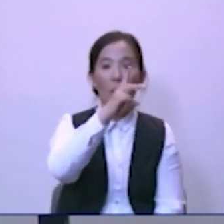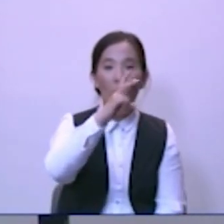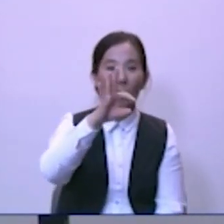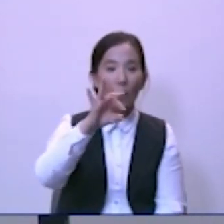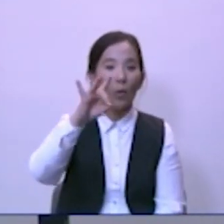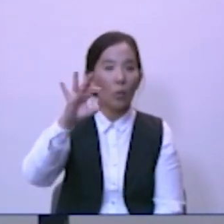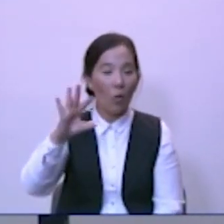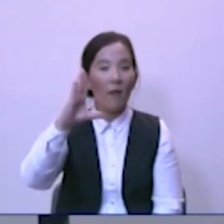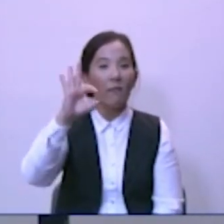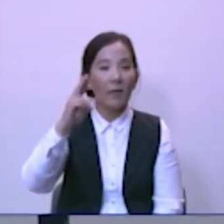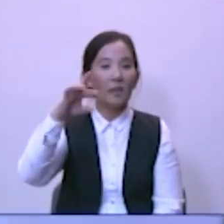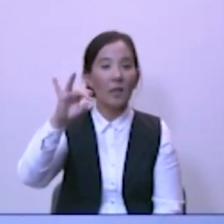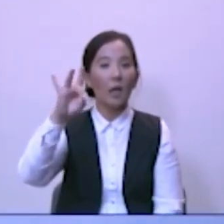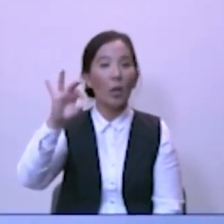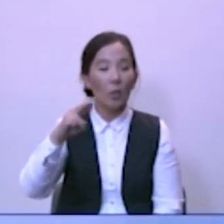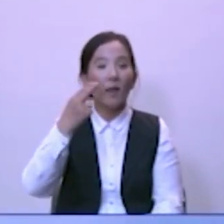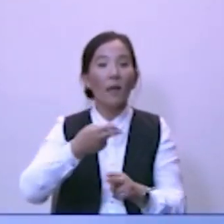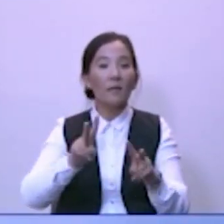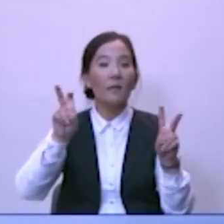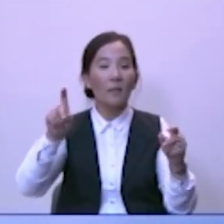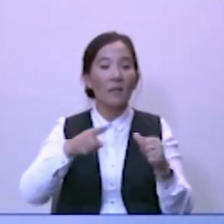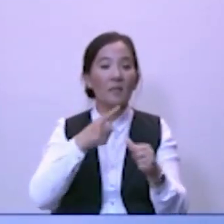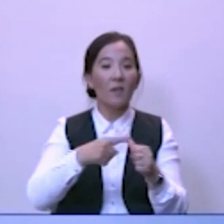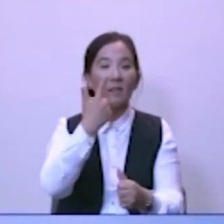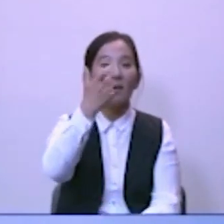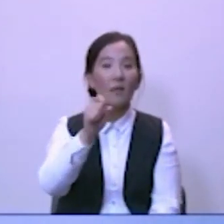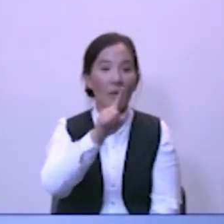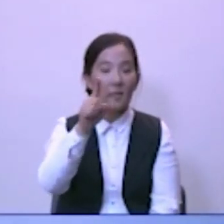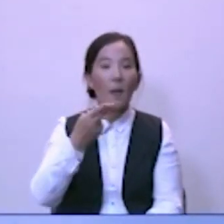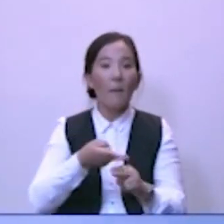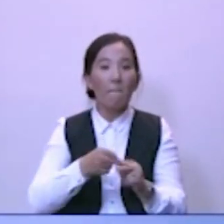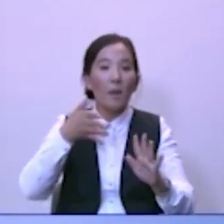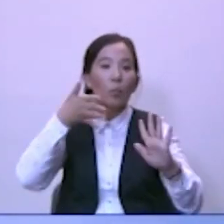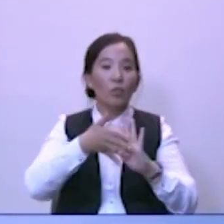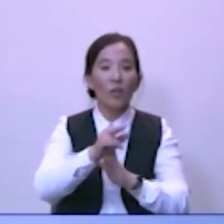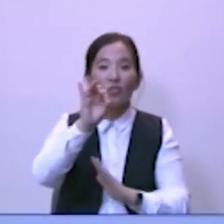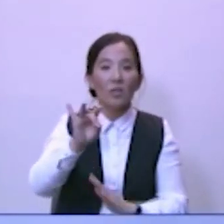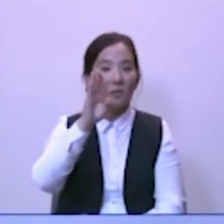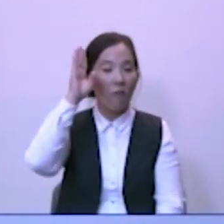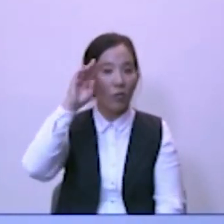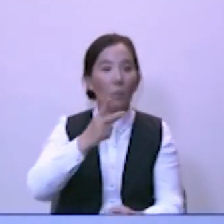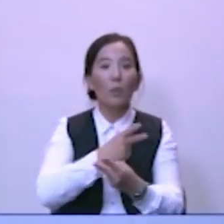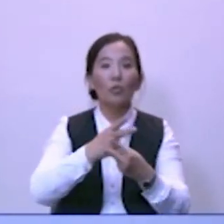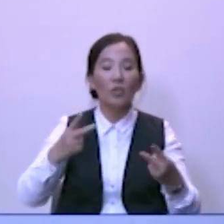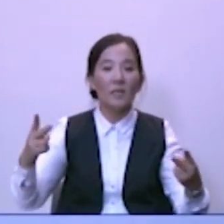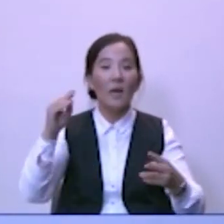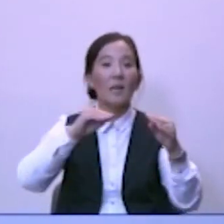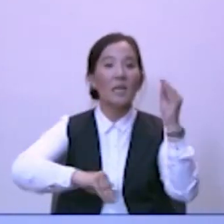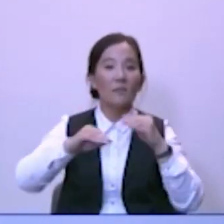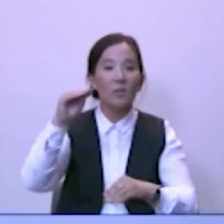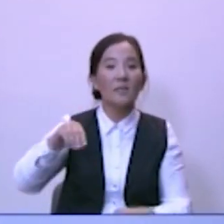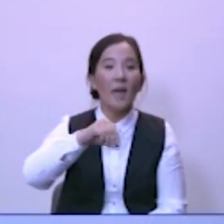тагаз этот газ пропускают через воду и у нас получается раствор соляной